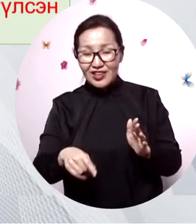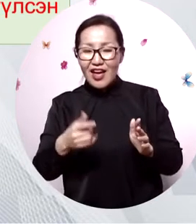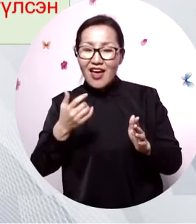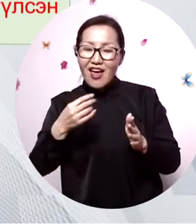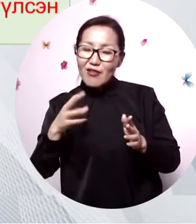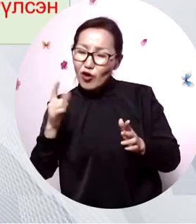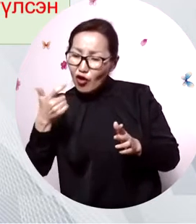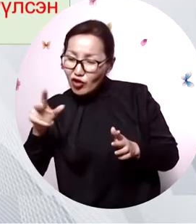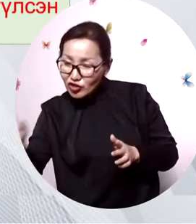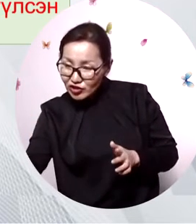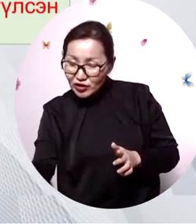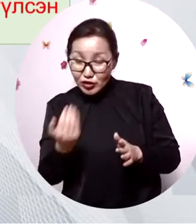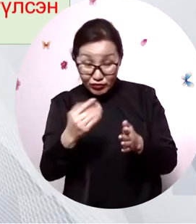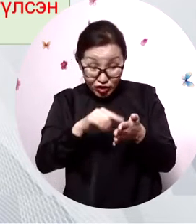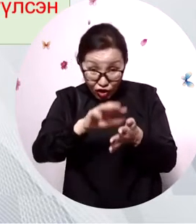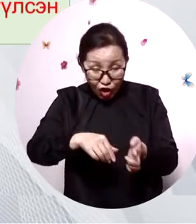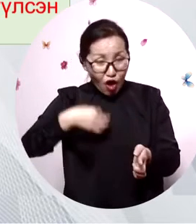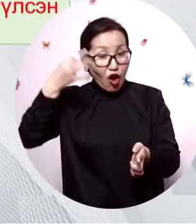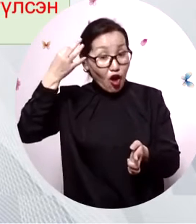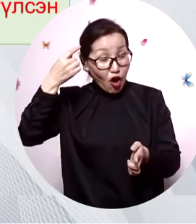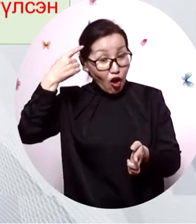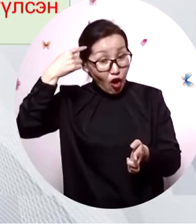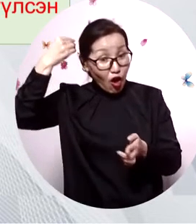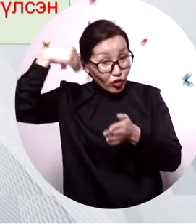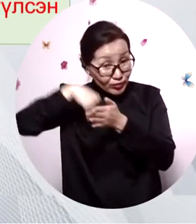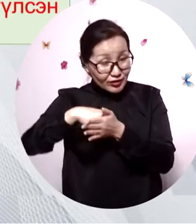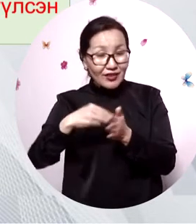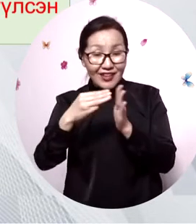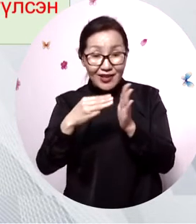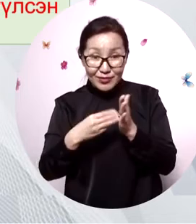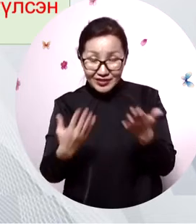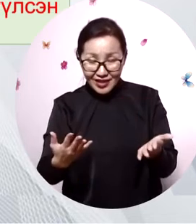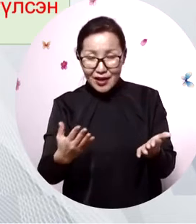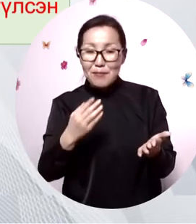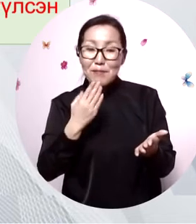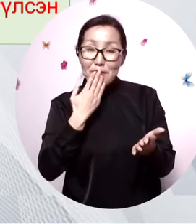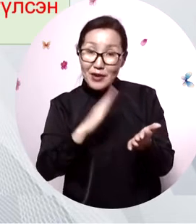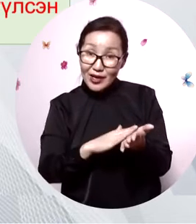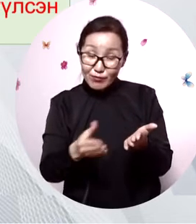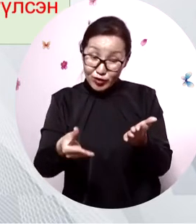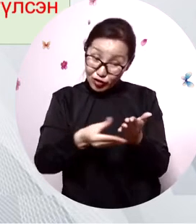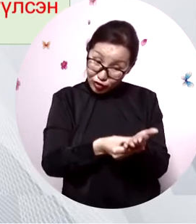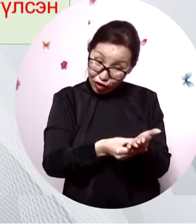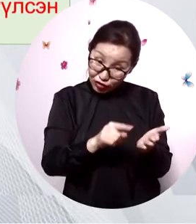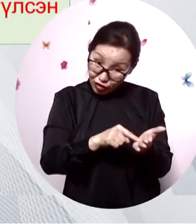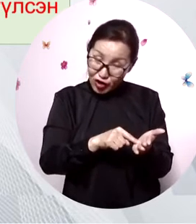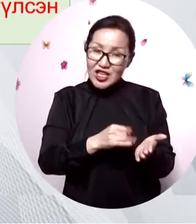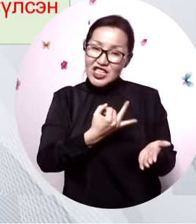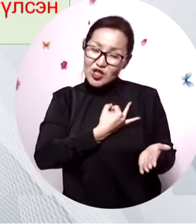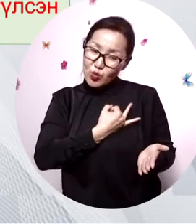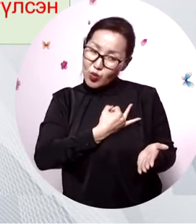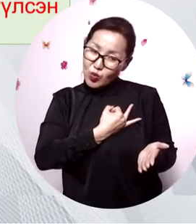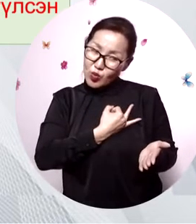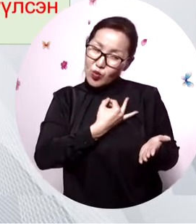чухал гол шинжийг ойлгомжтой тайлбарлахдаа баримт нотолгоотой итгүүлж үнэмшүүлсэн